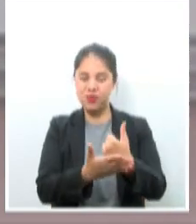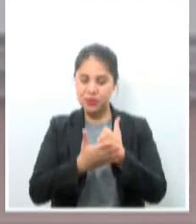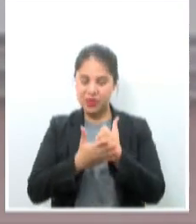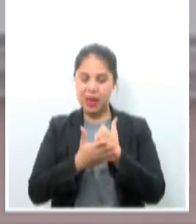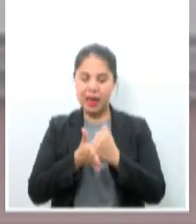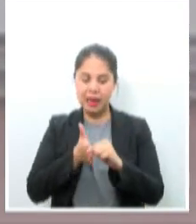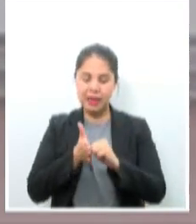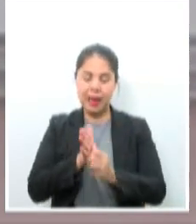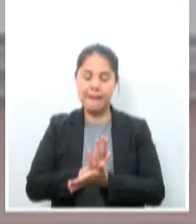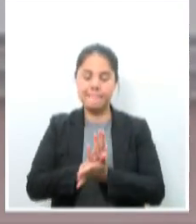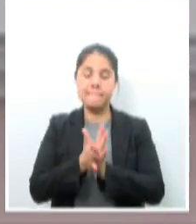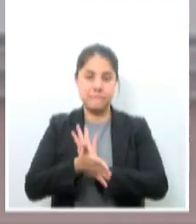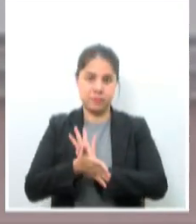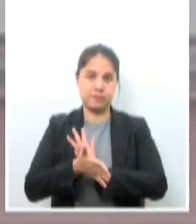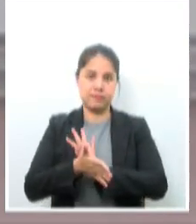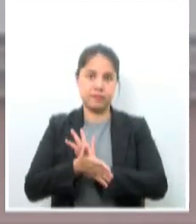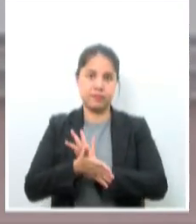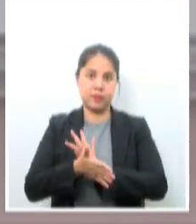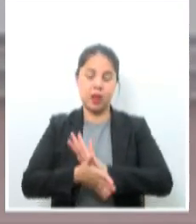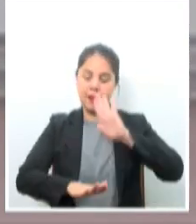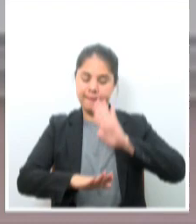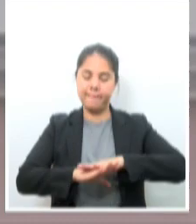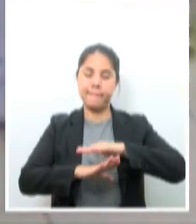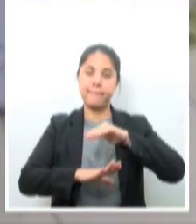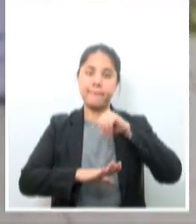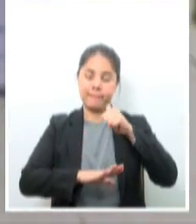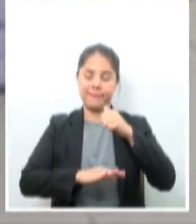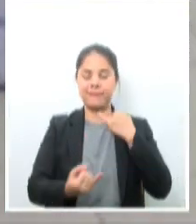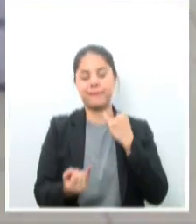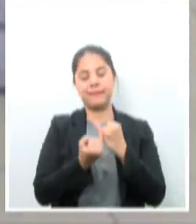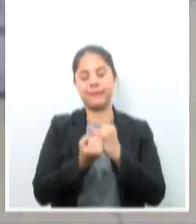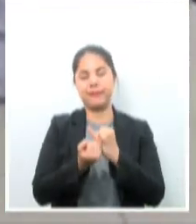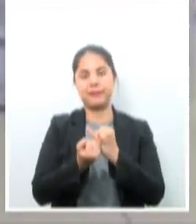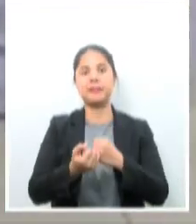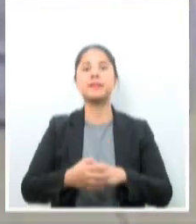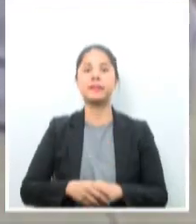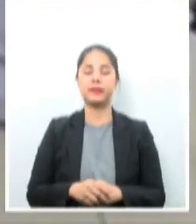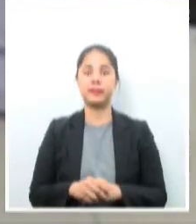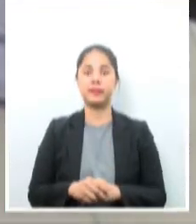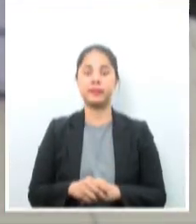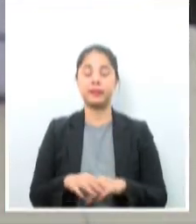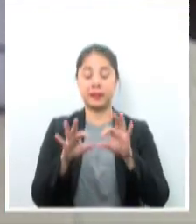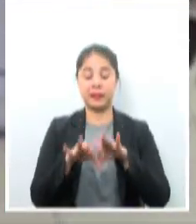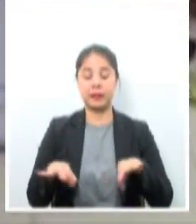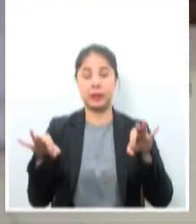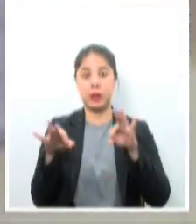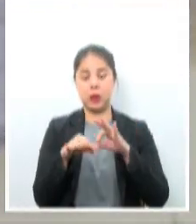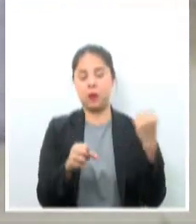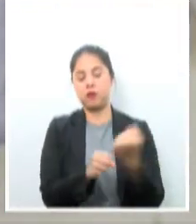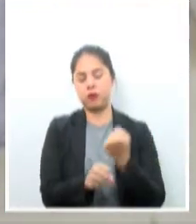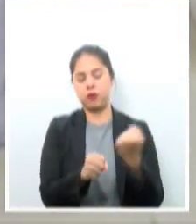ลาดนะครับแล้วก็เกิดความชำนาญในการฝึกปฏิบัตินะครับยิ่งชำนาญเท่า